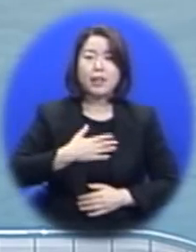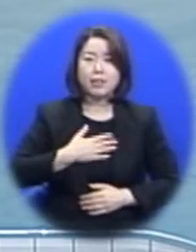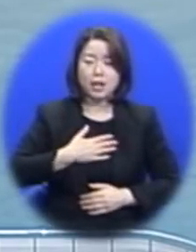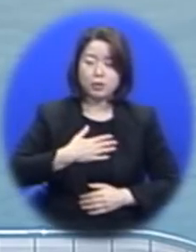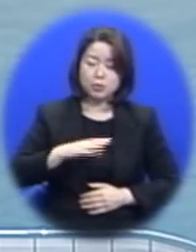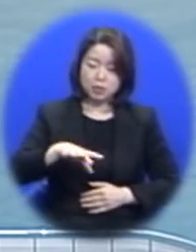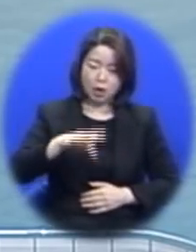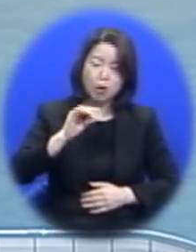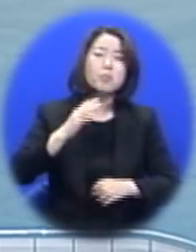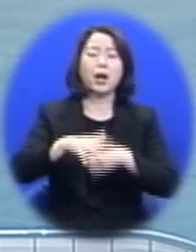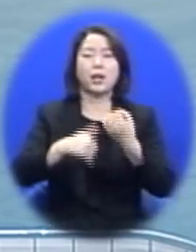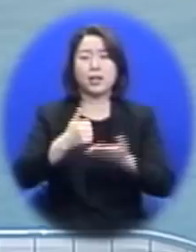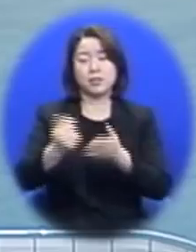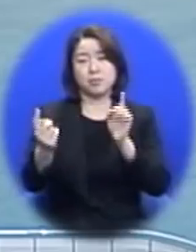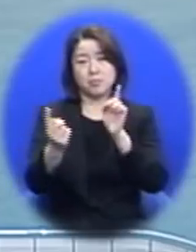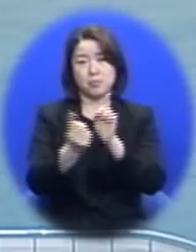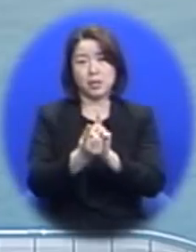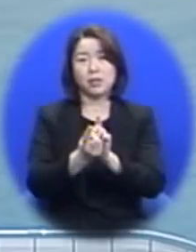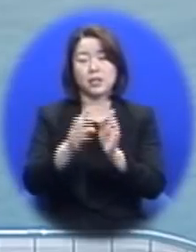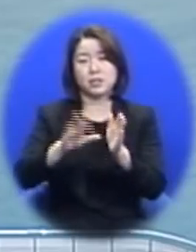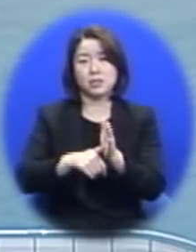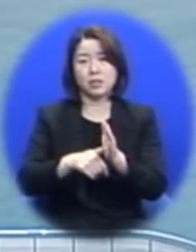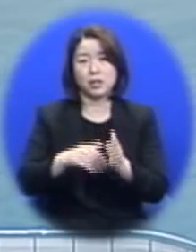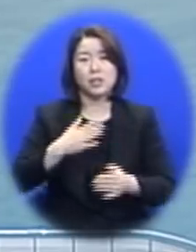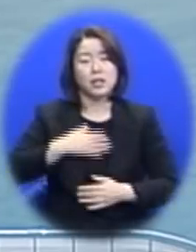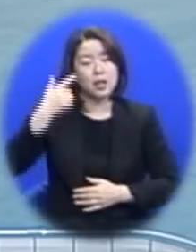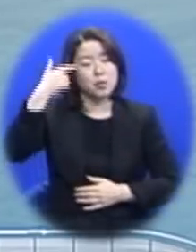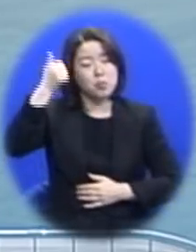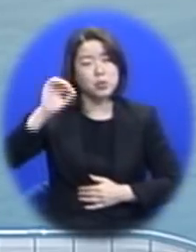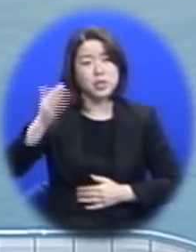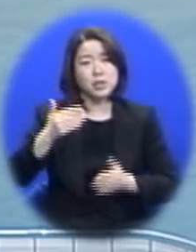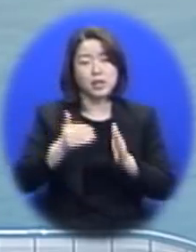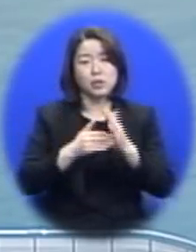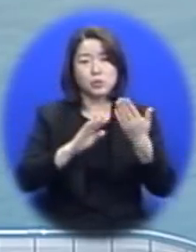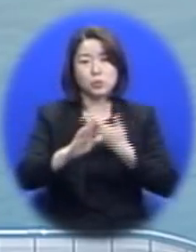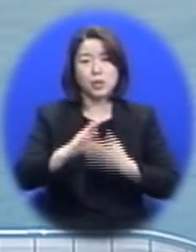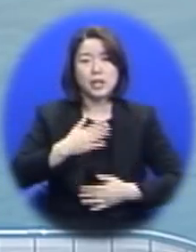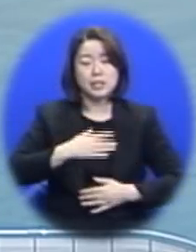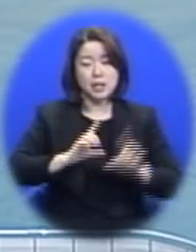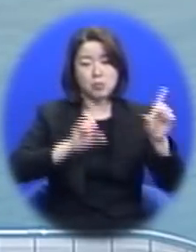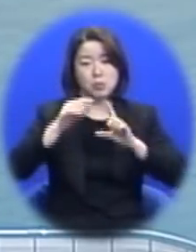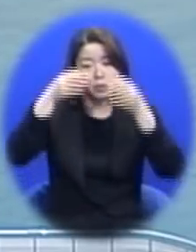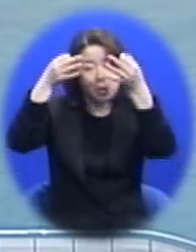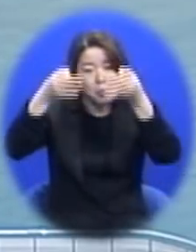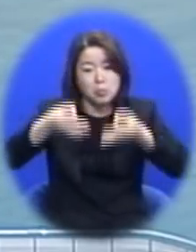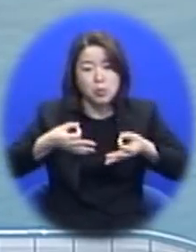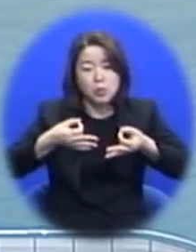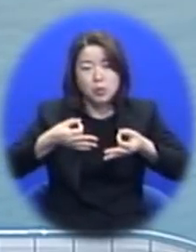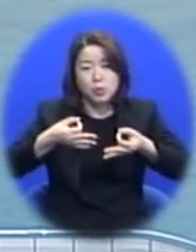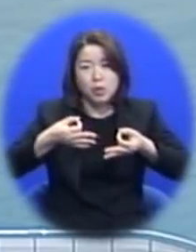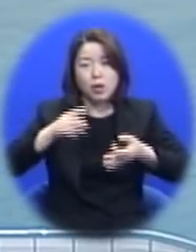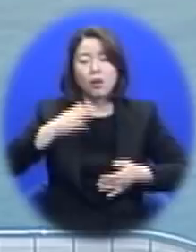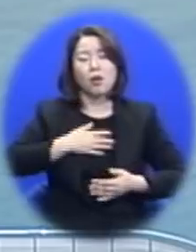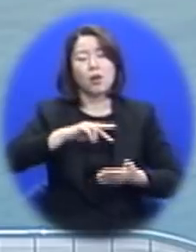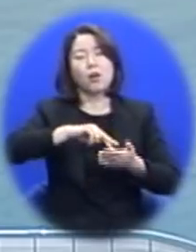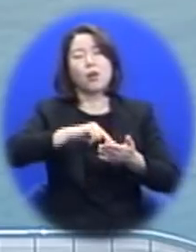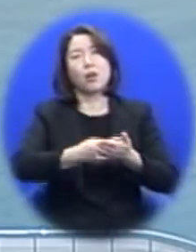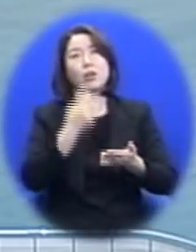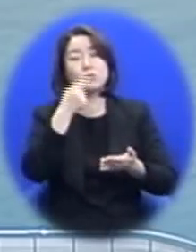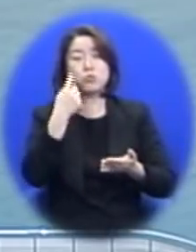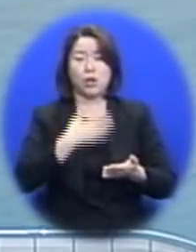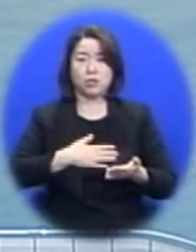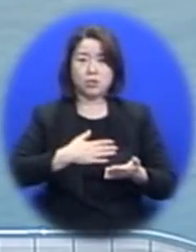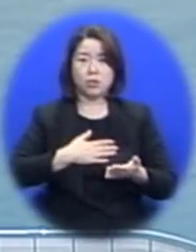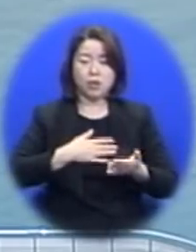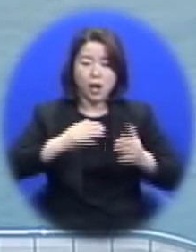되고서 저 자신을 보여주셨을 때 저는 정말 기절하는 줄 알았어요. 제가 세상에서 가장 추악하고